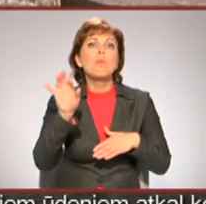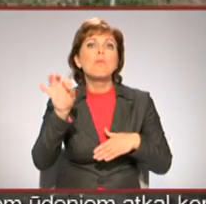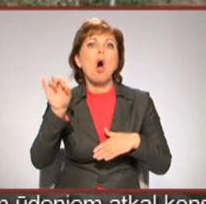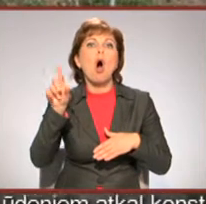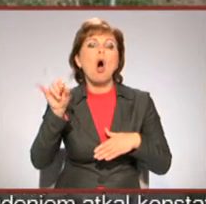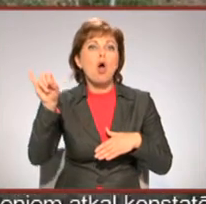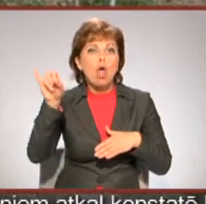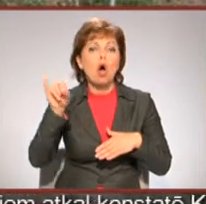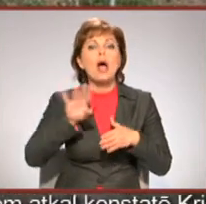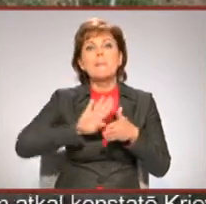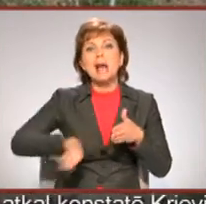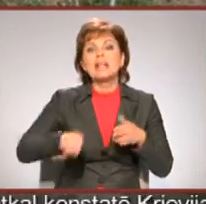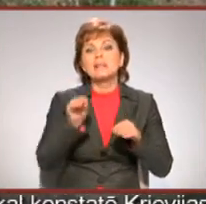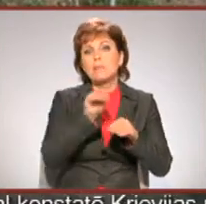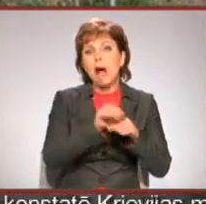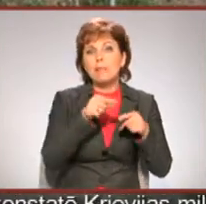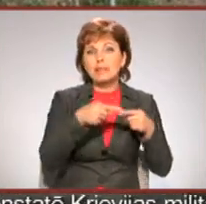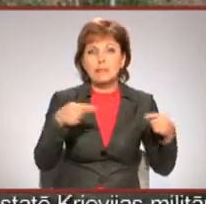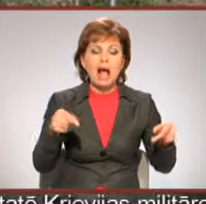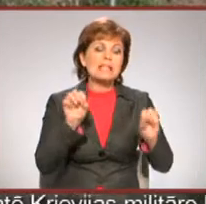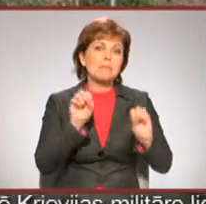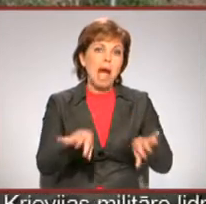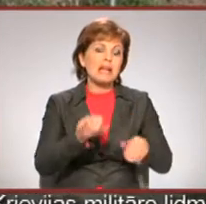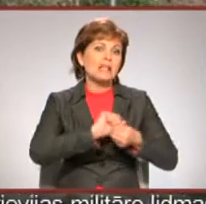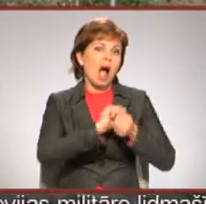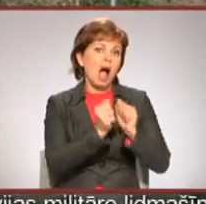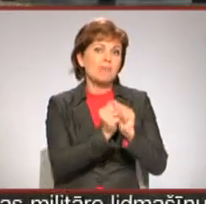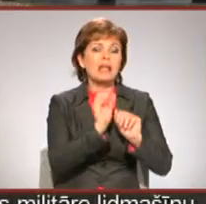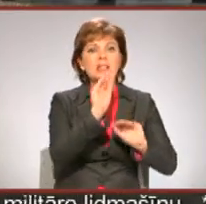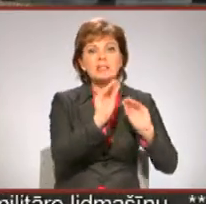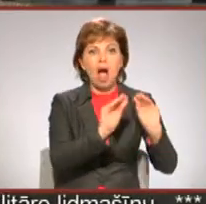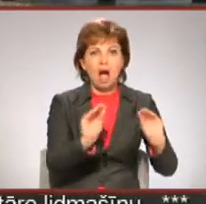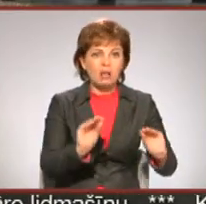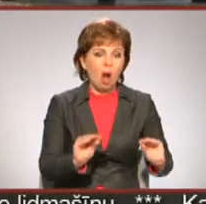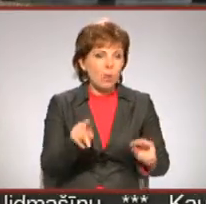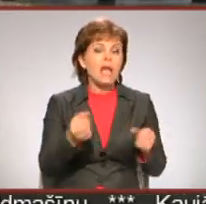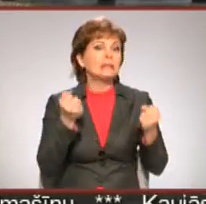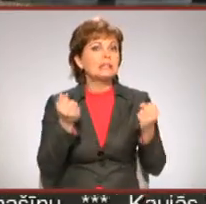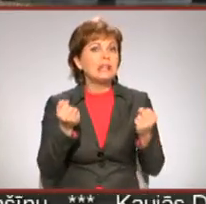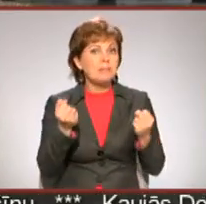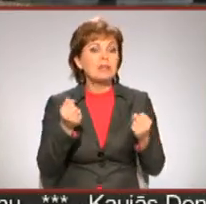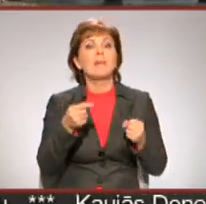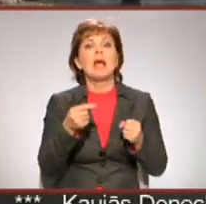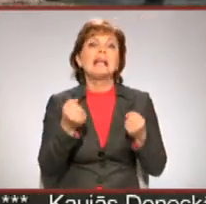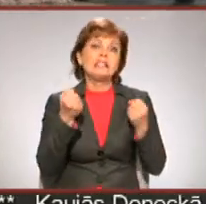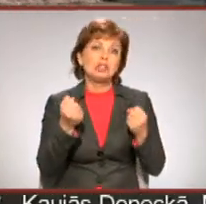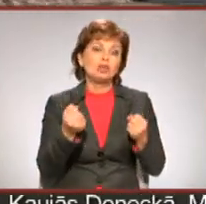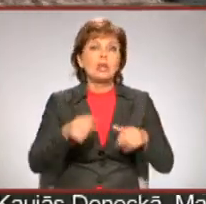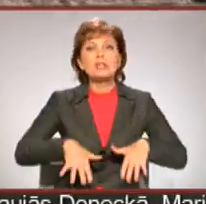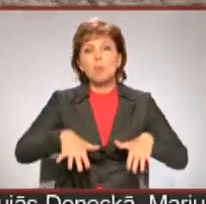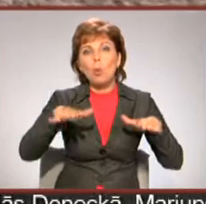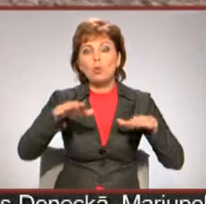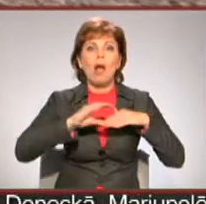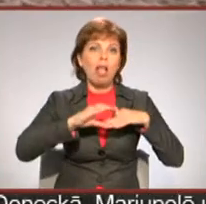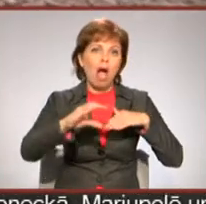radīti bez papildus materiāliem, vien pareizi sakraujot akmeņus. Tā nu jādomā, ka arī šis stiprinājums izturēs plūdus, ledus siešanu un